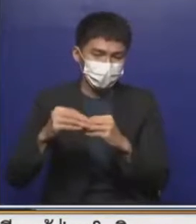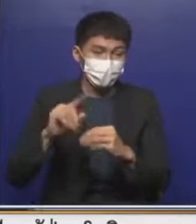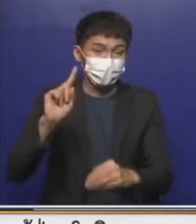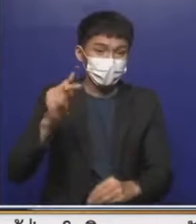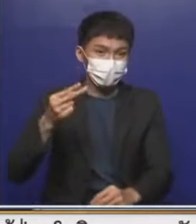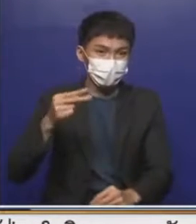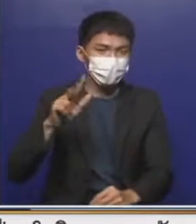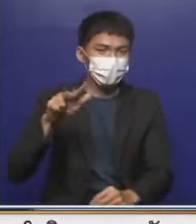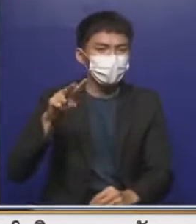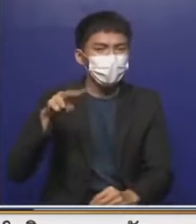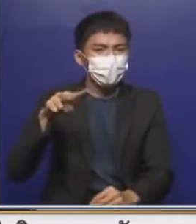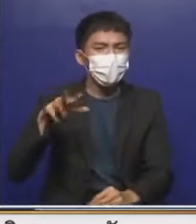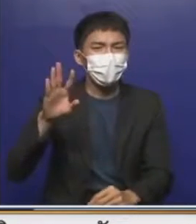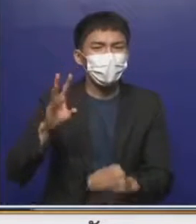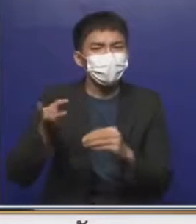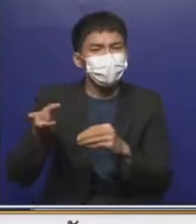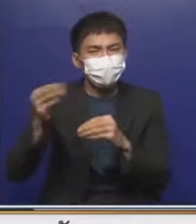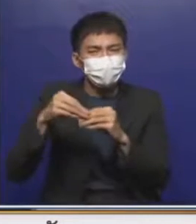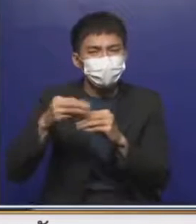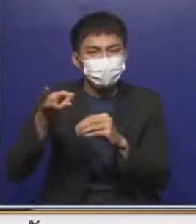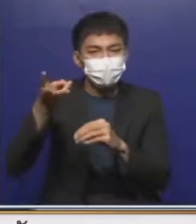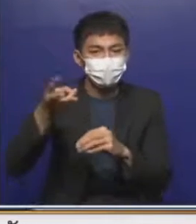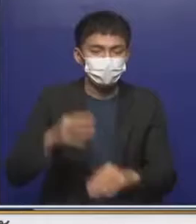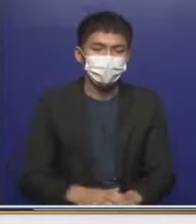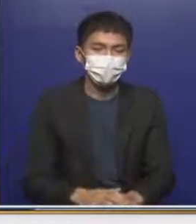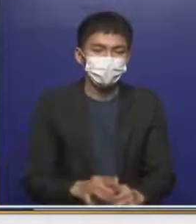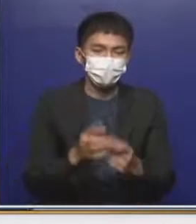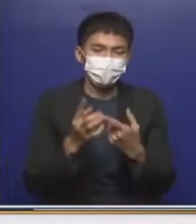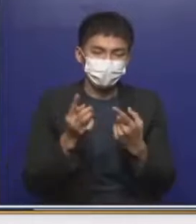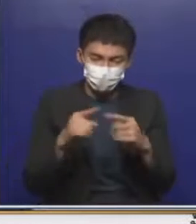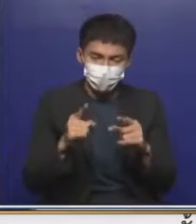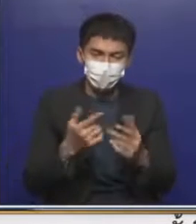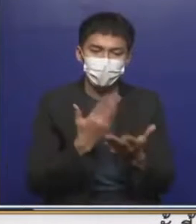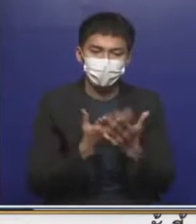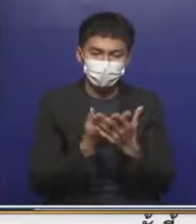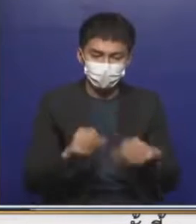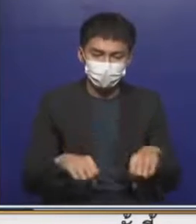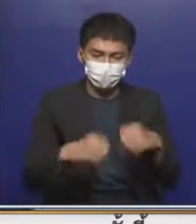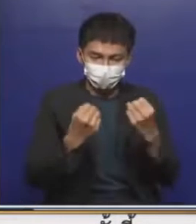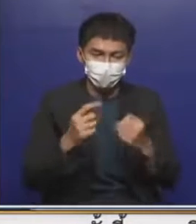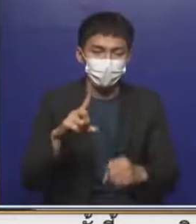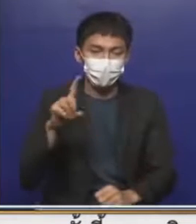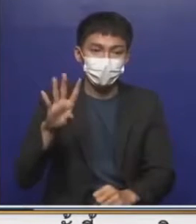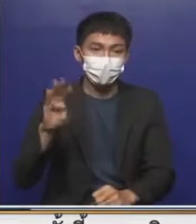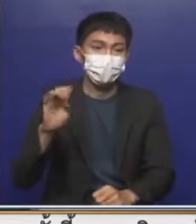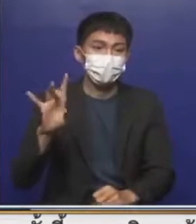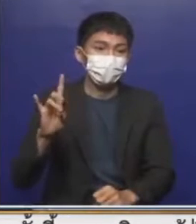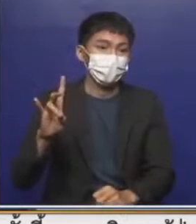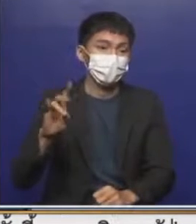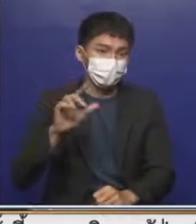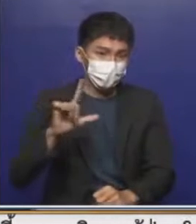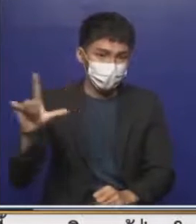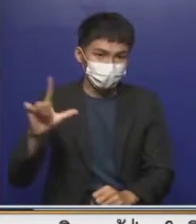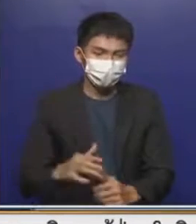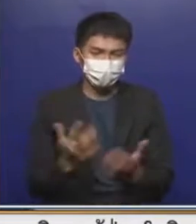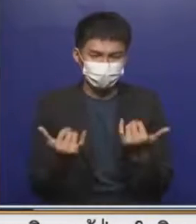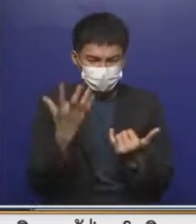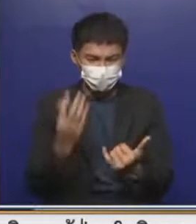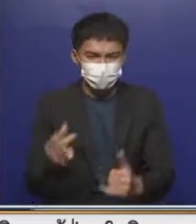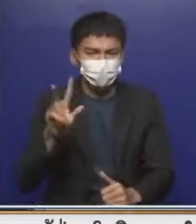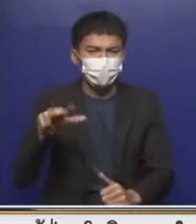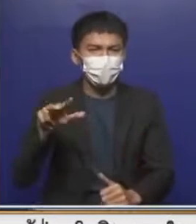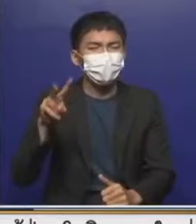80 คนเพิ่มขเล็กน้อนแต่กับถูกตัดงบไป 147 ล้เหลืออยู่เพีง 2,657 ลานบาท